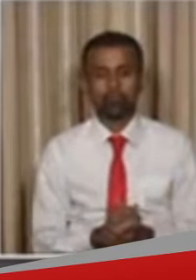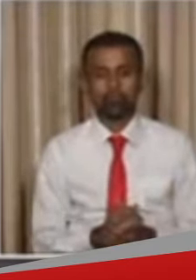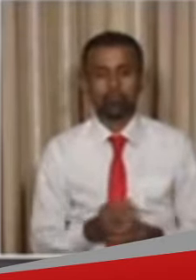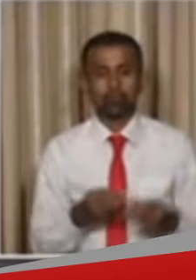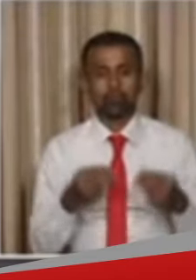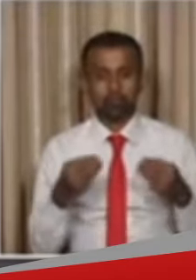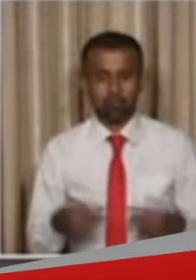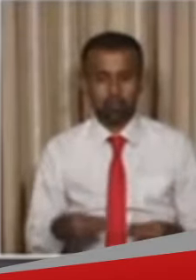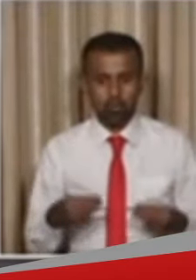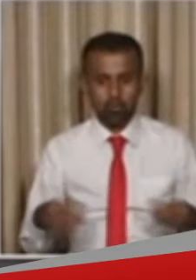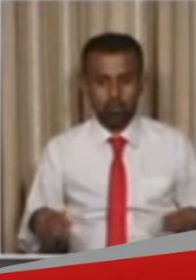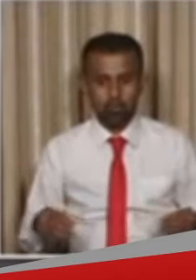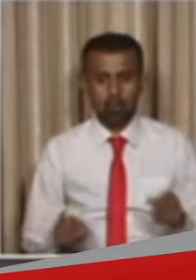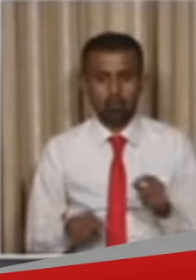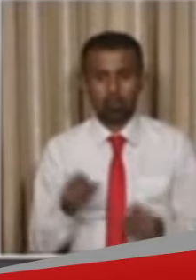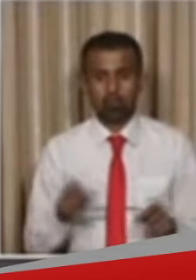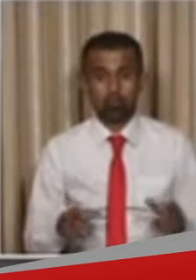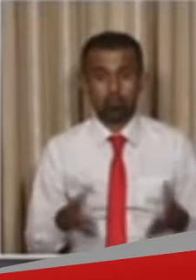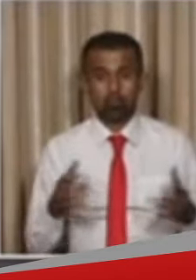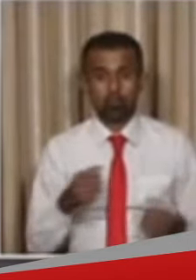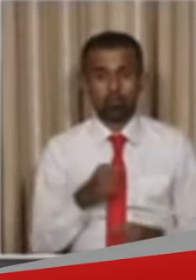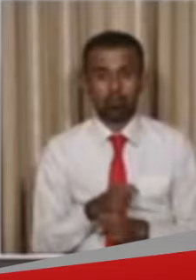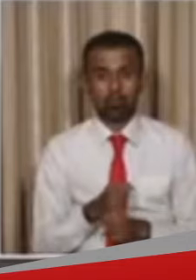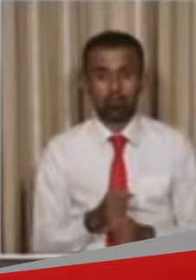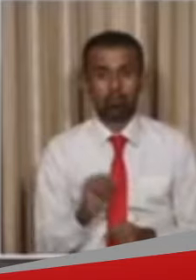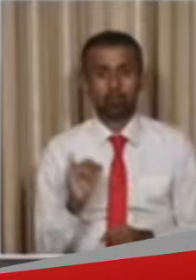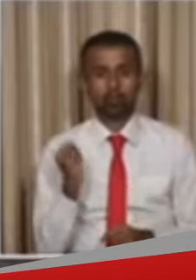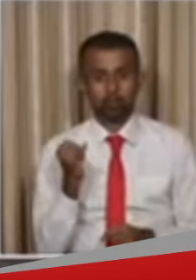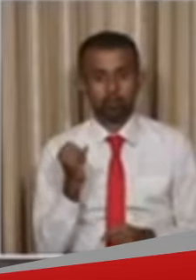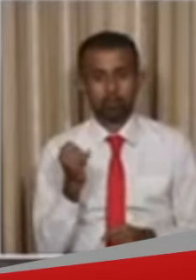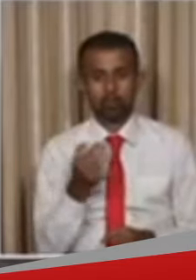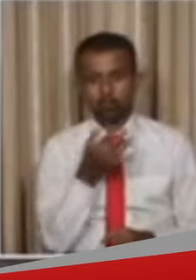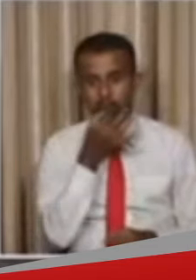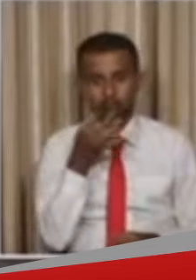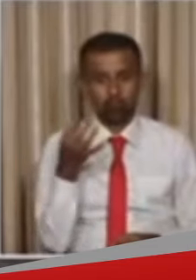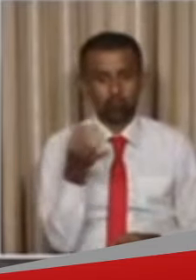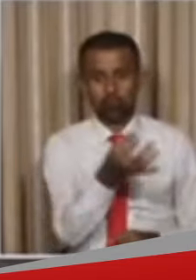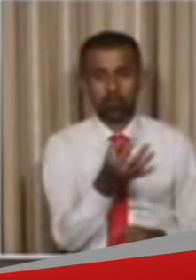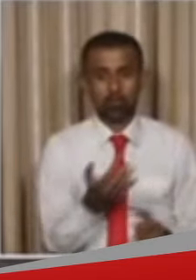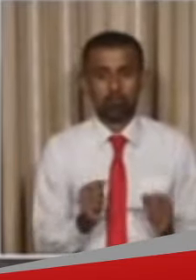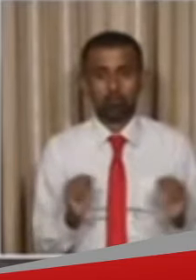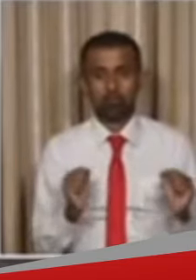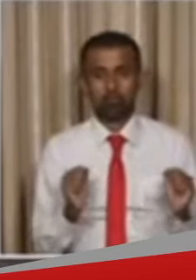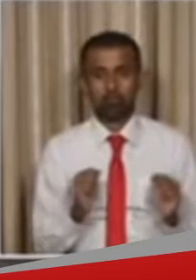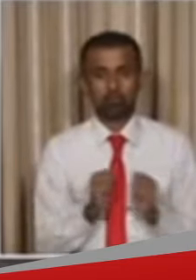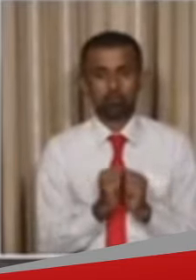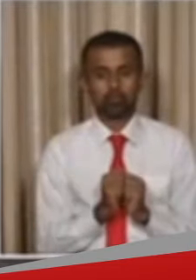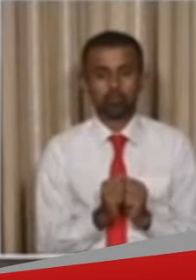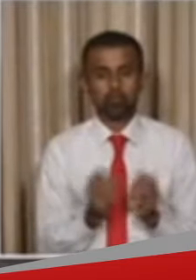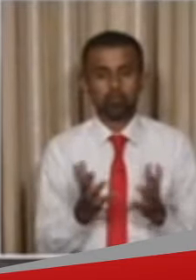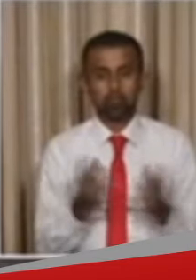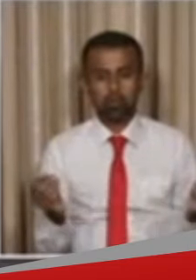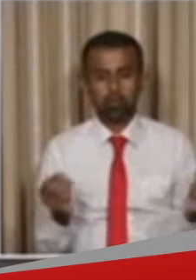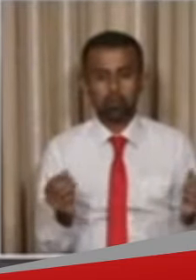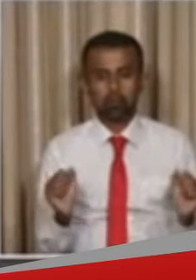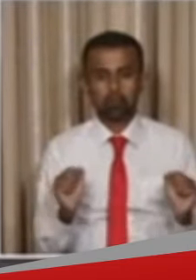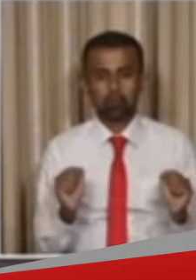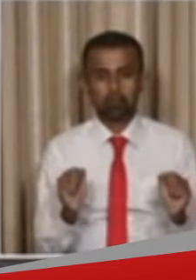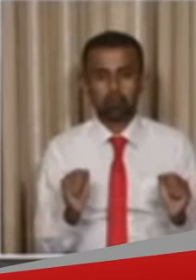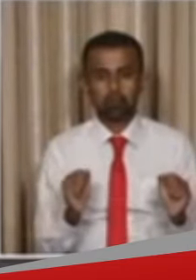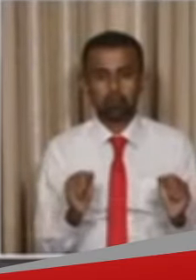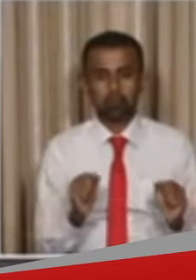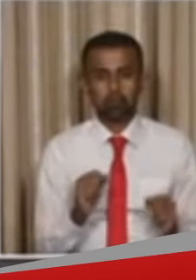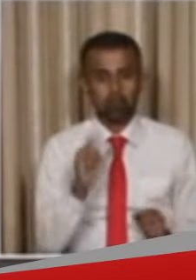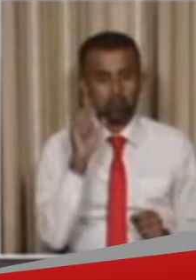පත්වෙච්ච විශාල ප්‍රමාණයක් ඉන්න රජයේ සේවකයෝ එයාට පැමිණිල්ලක් දාන්න යන්න බයයි, රස්සාව නැති වෙයි කියලා. ඒ අය පිළිබඳ